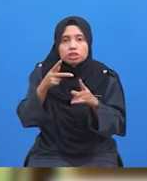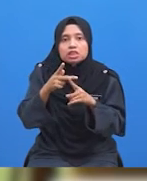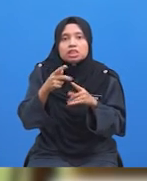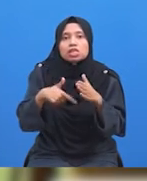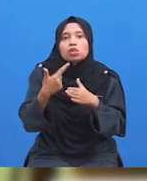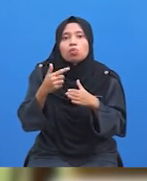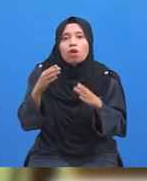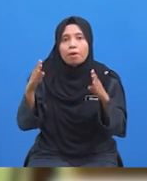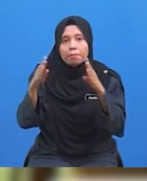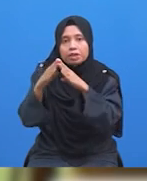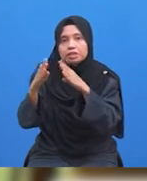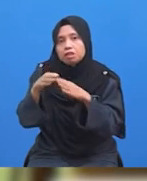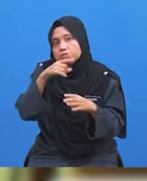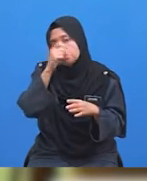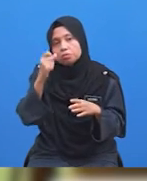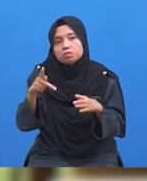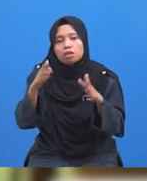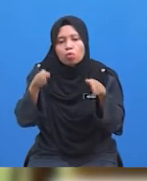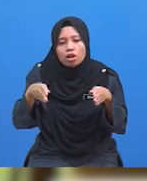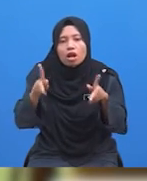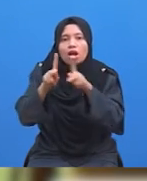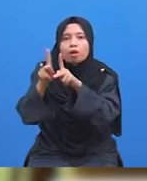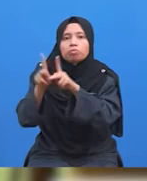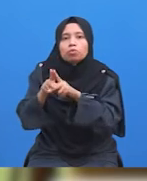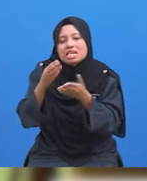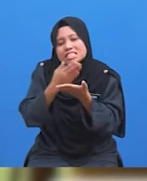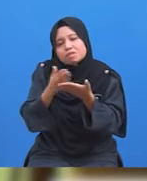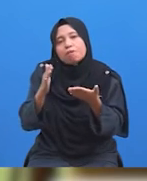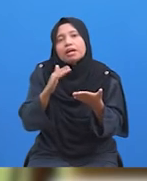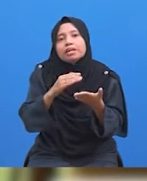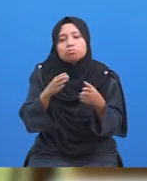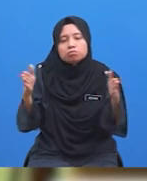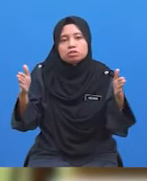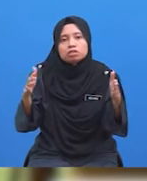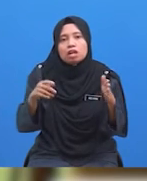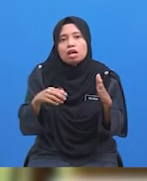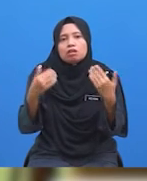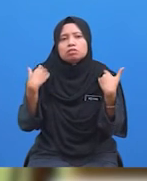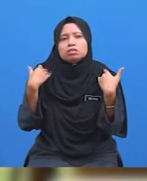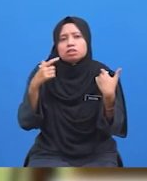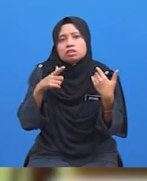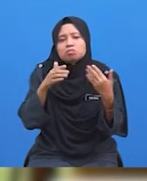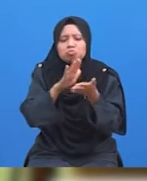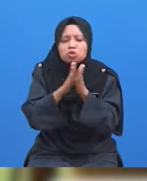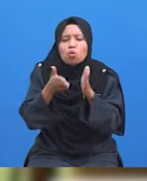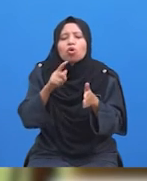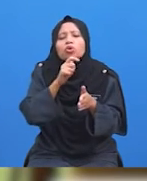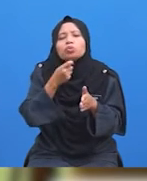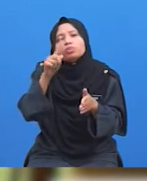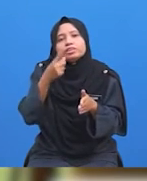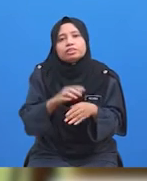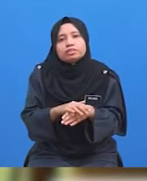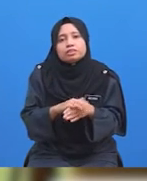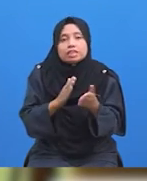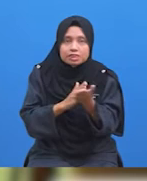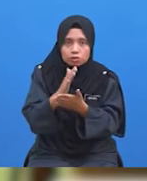Banda menyebabkan penduduk desa sebahagian besar terdiri daripada warga tua